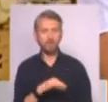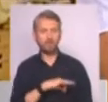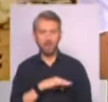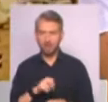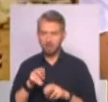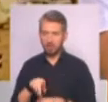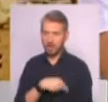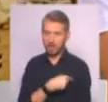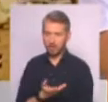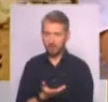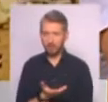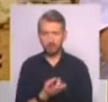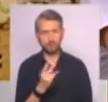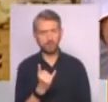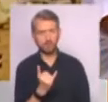спеціальний градусник? Береться,